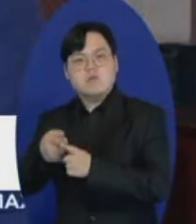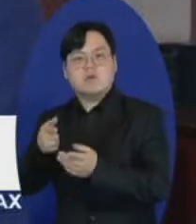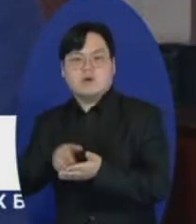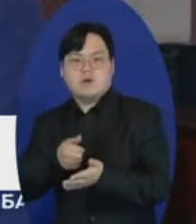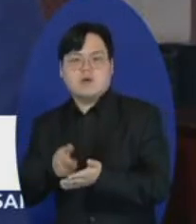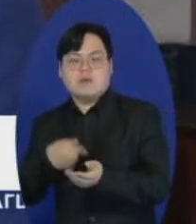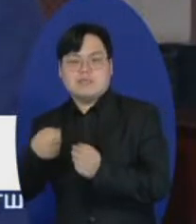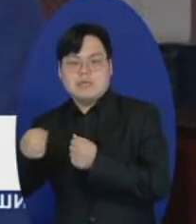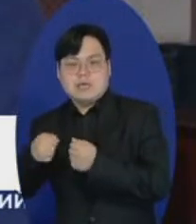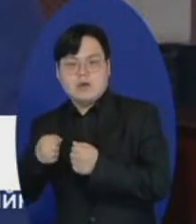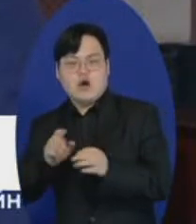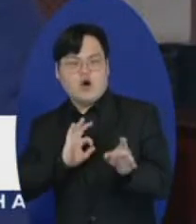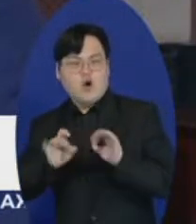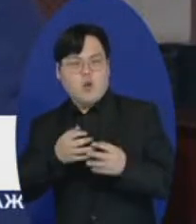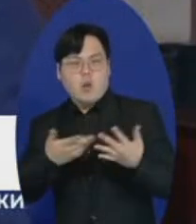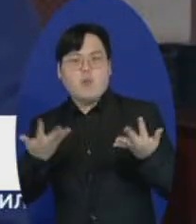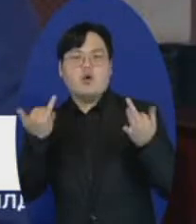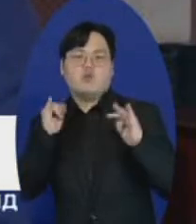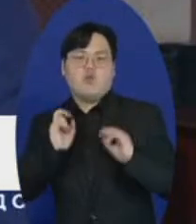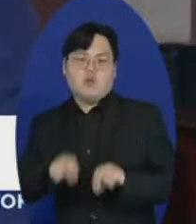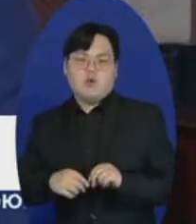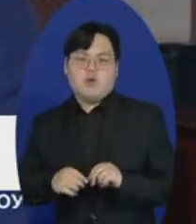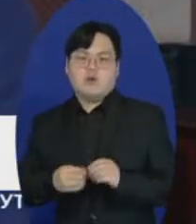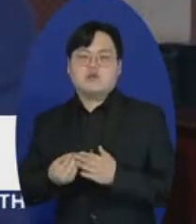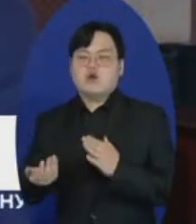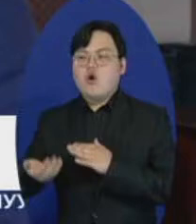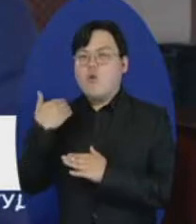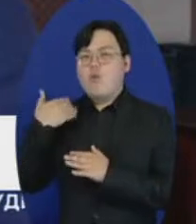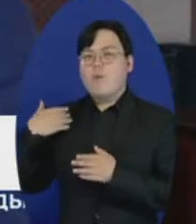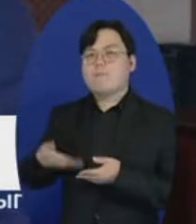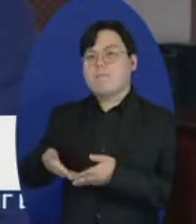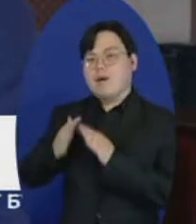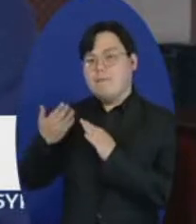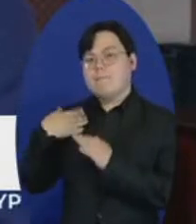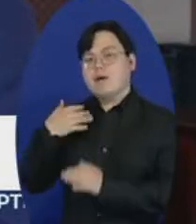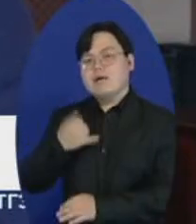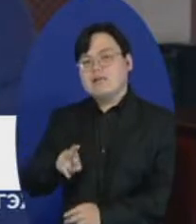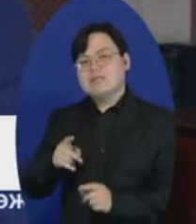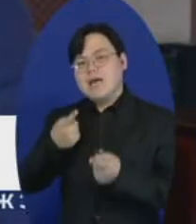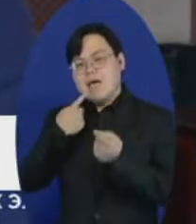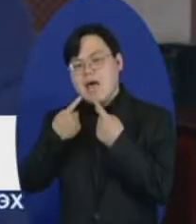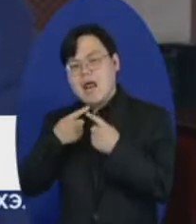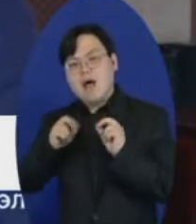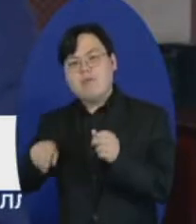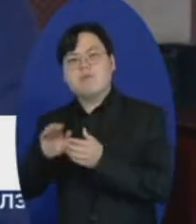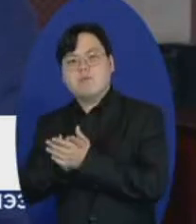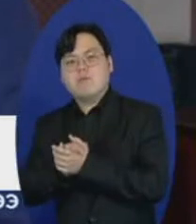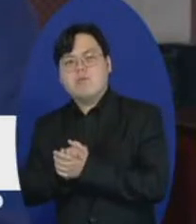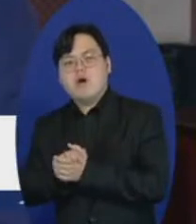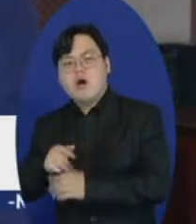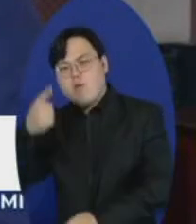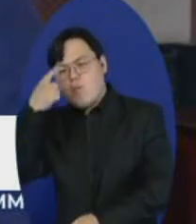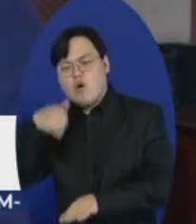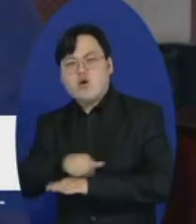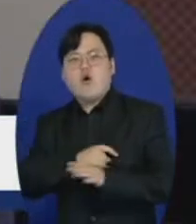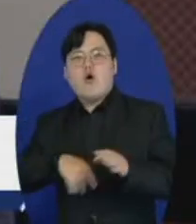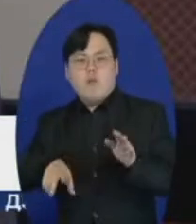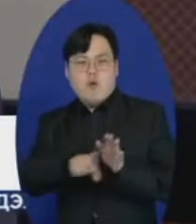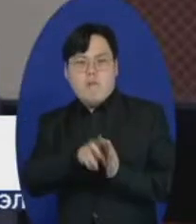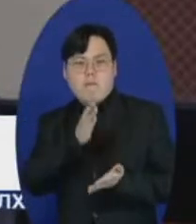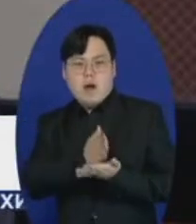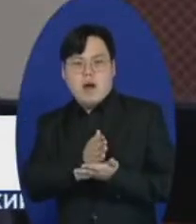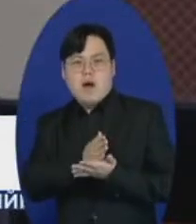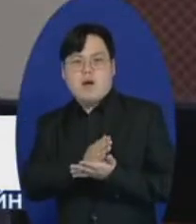энэ олон төрлийн бүтээгдэхүүн байж болно. За тэр хэдэн жилийн өмнө байгуулсан одоо гэрээ хэлцээр бол уг нь бол Монгол улсад боломжтой байгаад